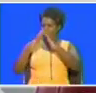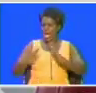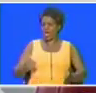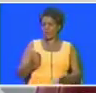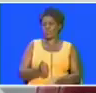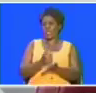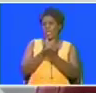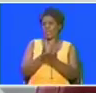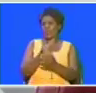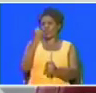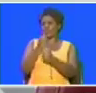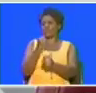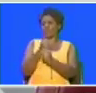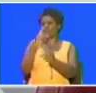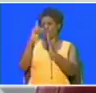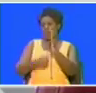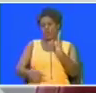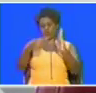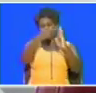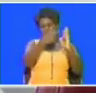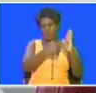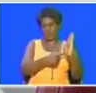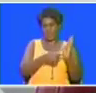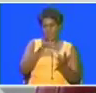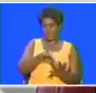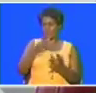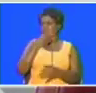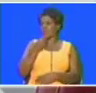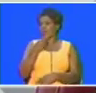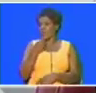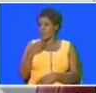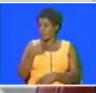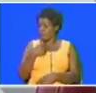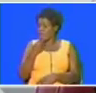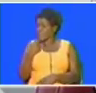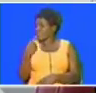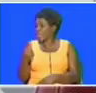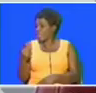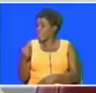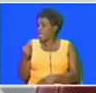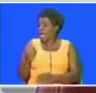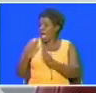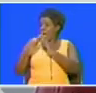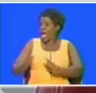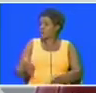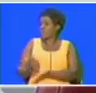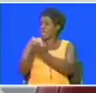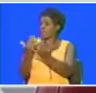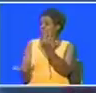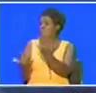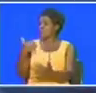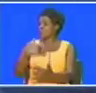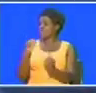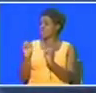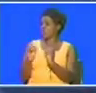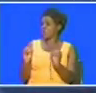nini na hapaswi kufanya nini? Kwa sababu kuna baadhi wanasema hasa wanaume, mimi msichana wa kazi haezi kunipikia, mimi msichana wa kazi haezi kunifulia.